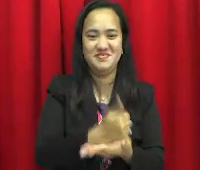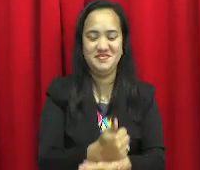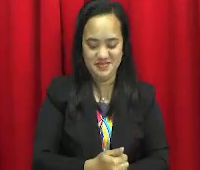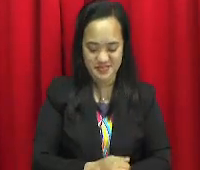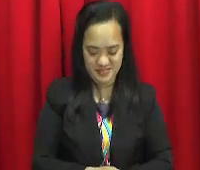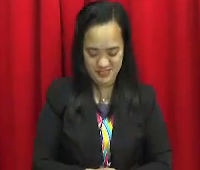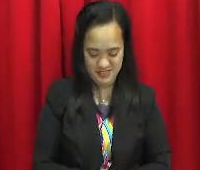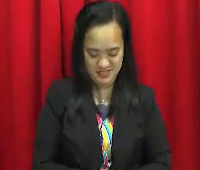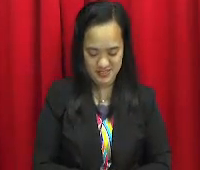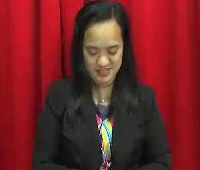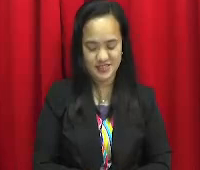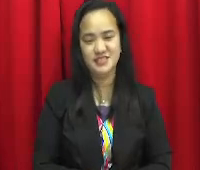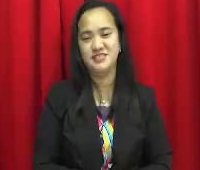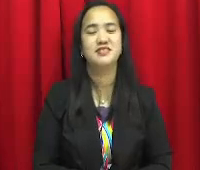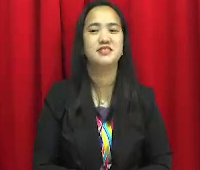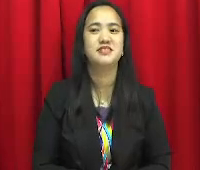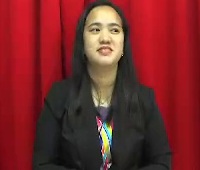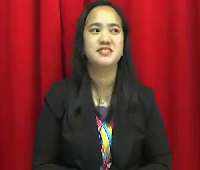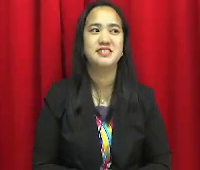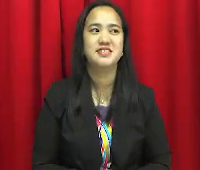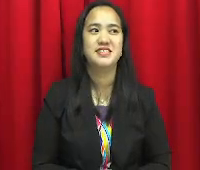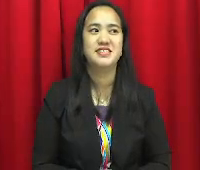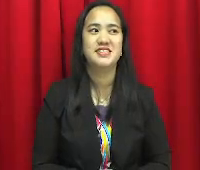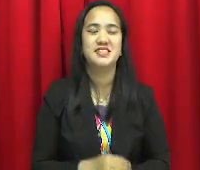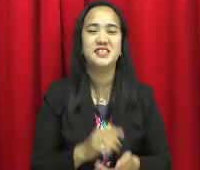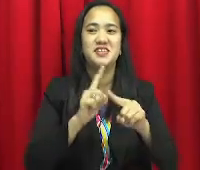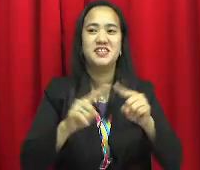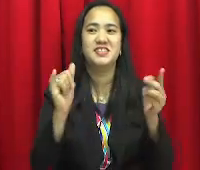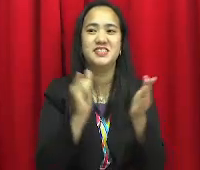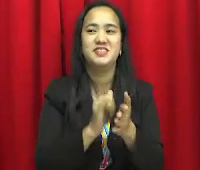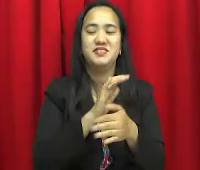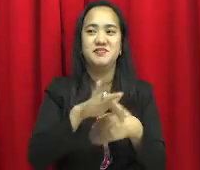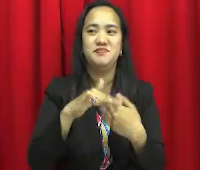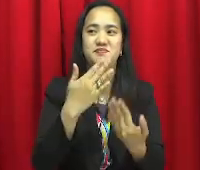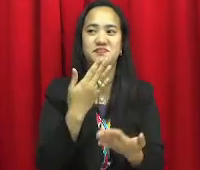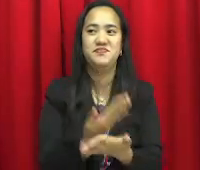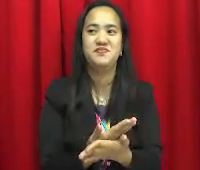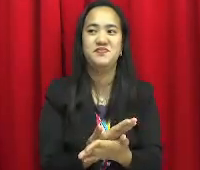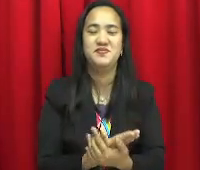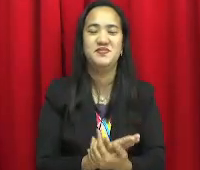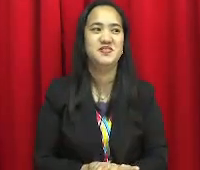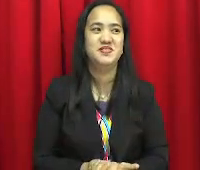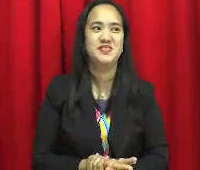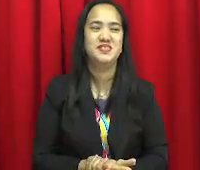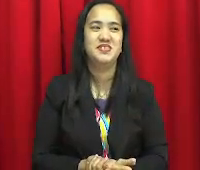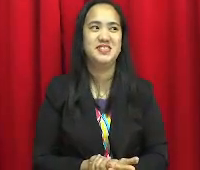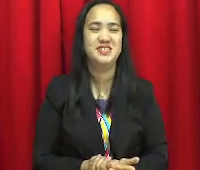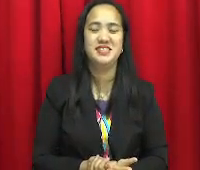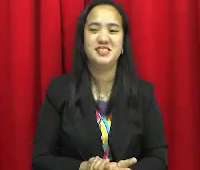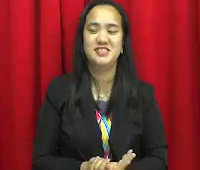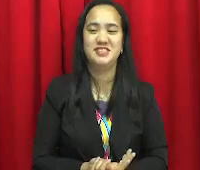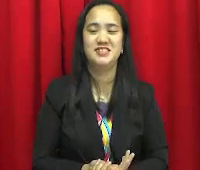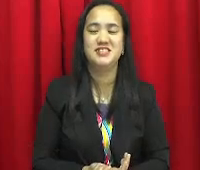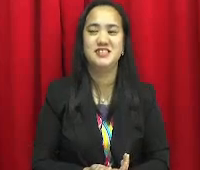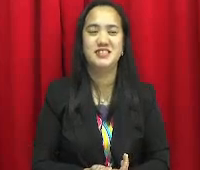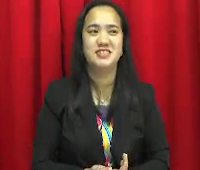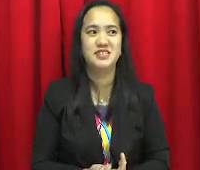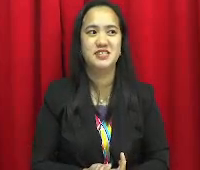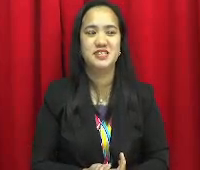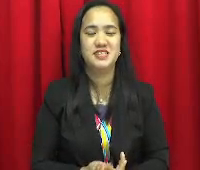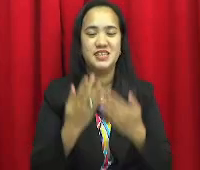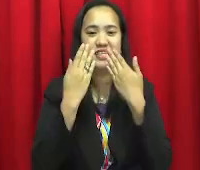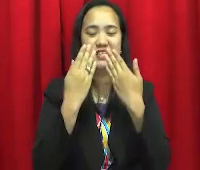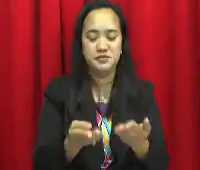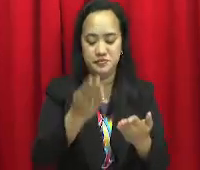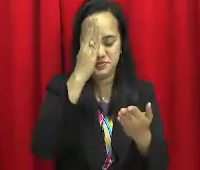Kung ako naging Diyos, tapos kayo. All right, mga kapatid, tama na 'to muna. At ang saya natin eh, saya natin. Magpasalamat na